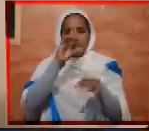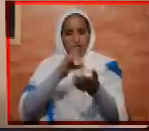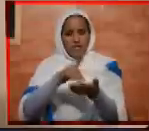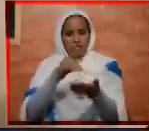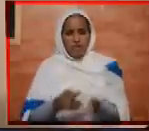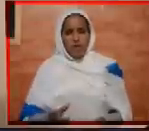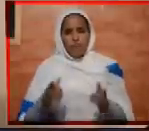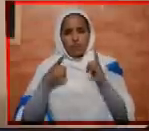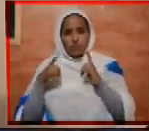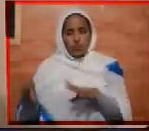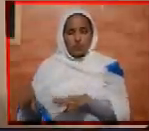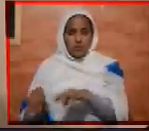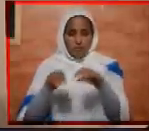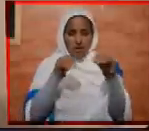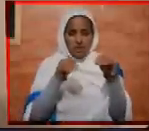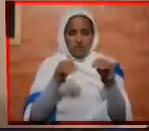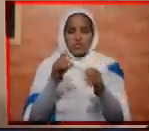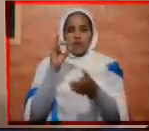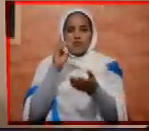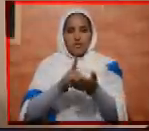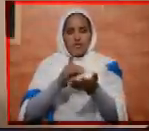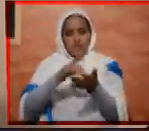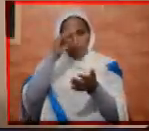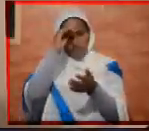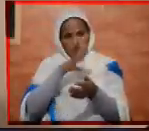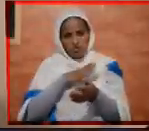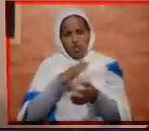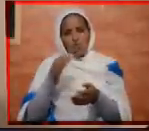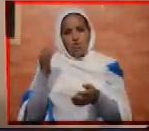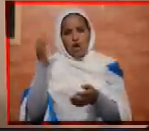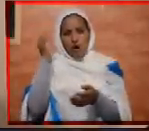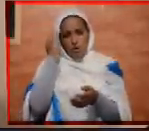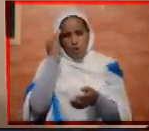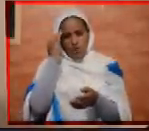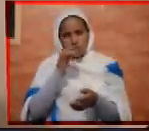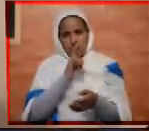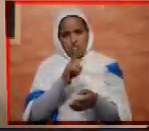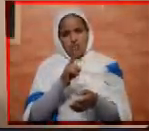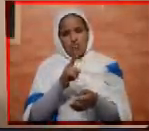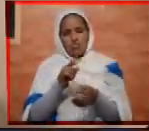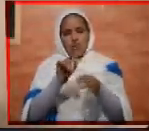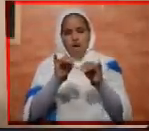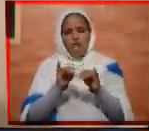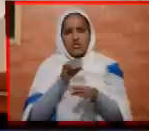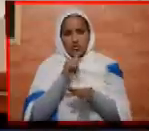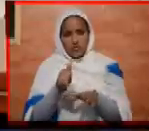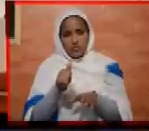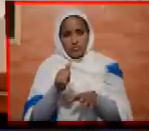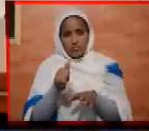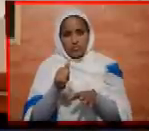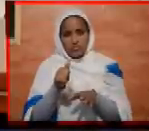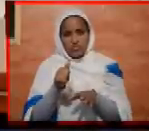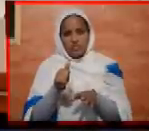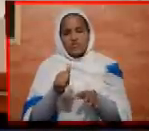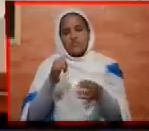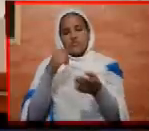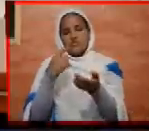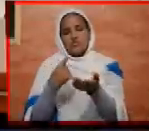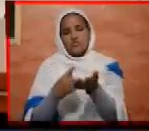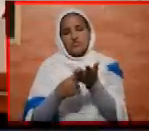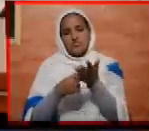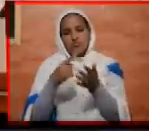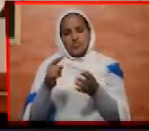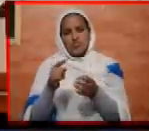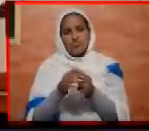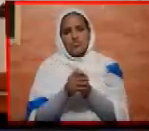ሰርከስታቸውን ምዕመናን ለማስቀደስ ሲመጡ ጸበል በማቀበል መቋሚያ በመስጠት እምነት በመስጠት